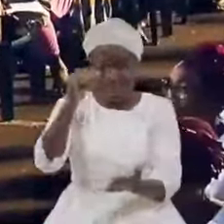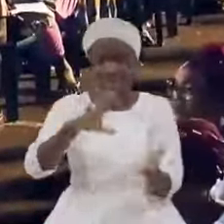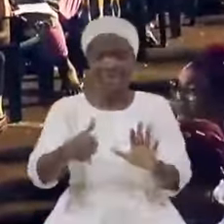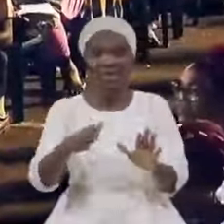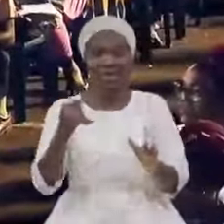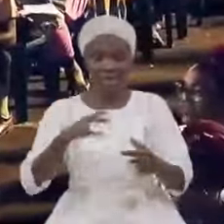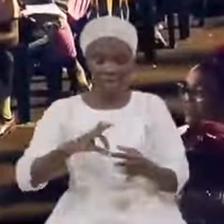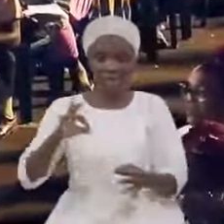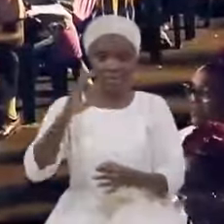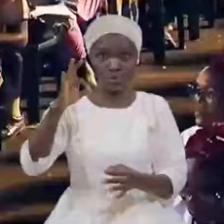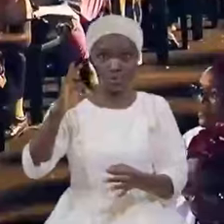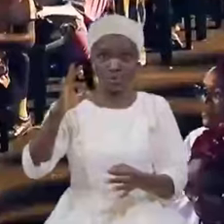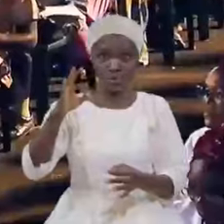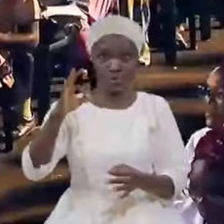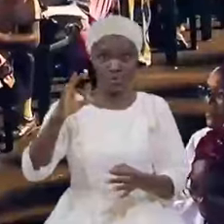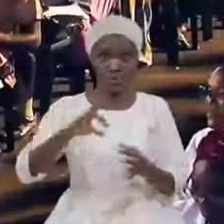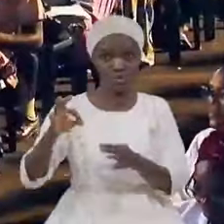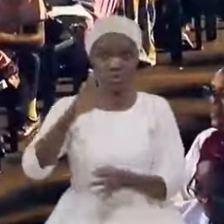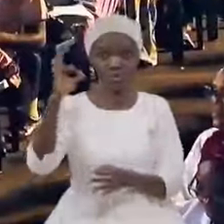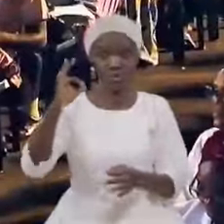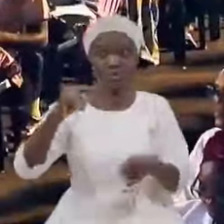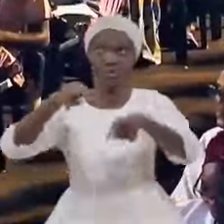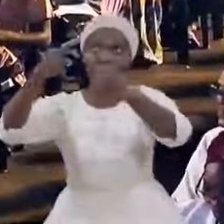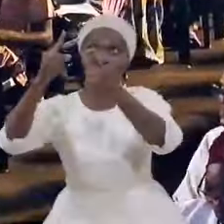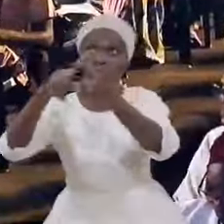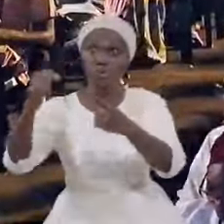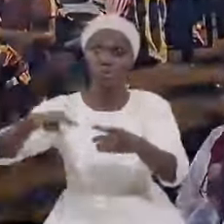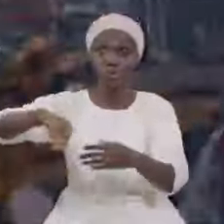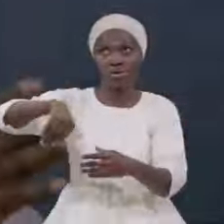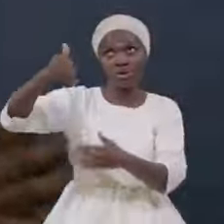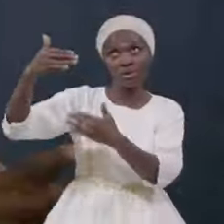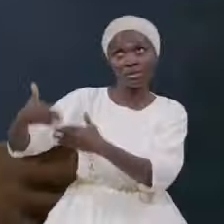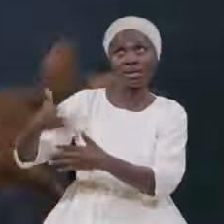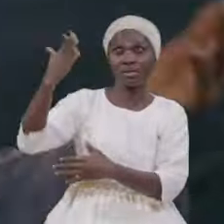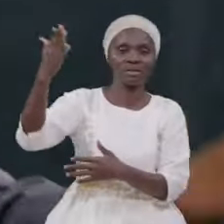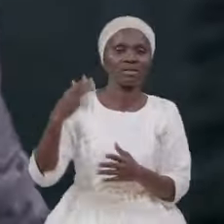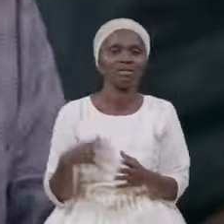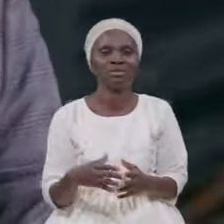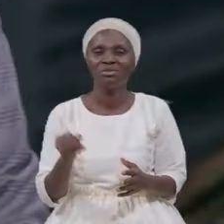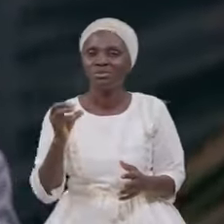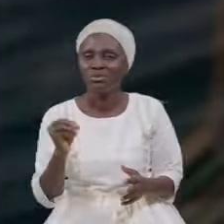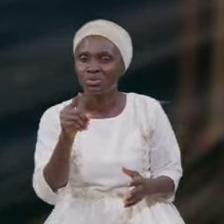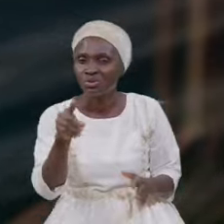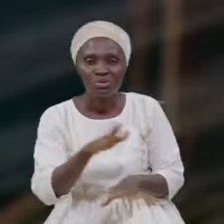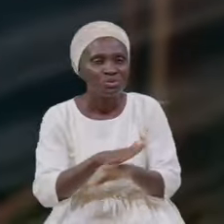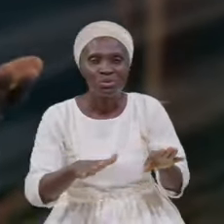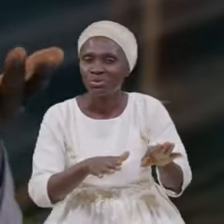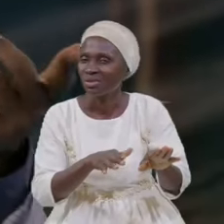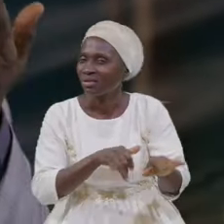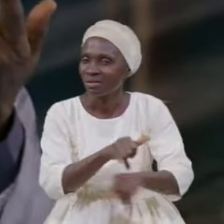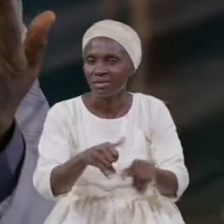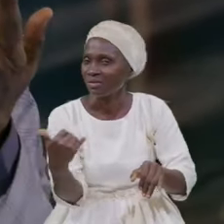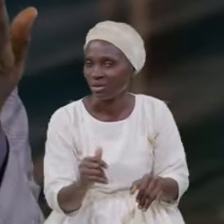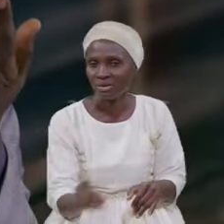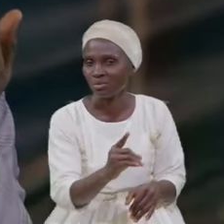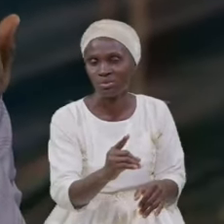Ne trompez personne. Vous voulez toujours dire quelque chose de bon, quelque chose de gentil, pour consoler les gens.